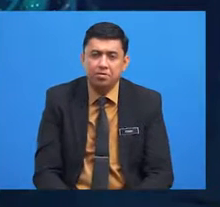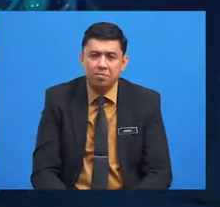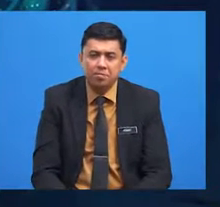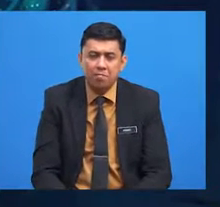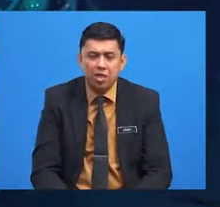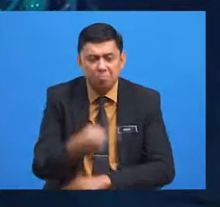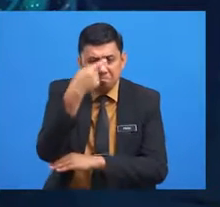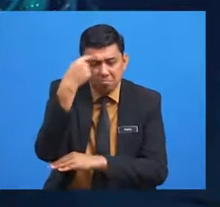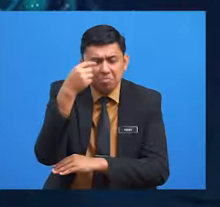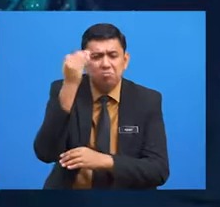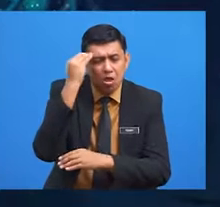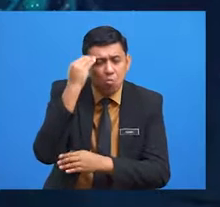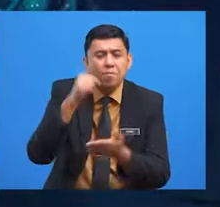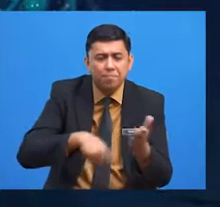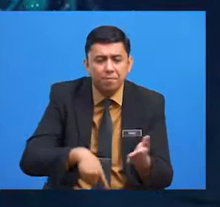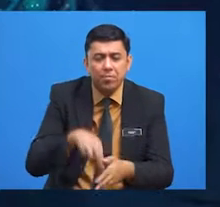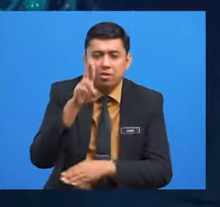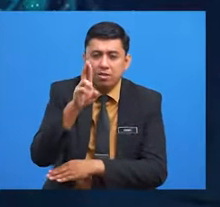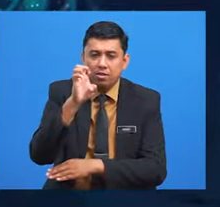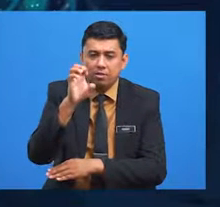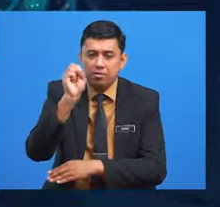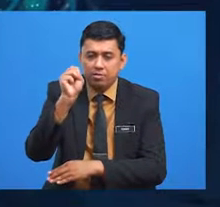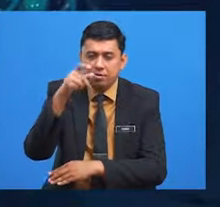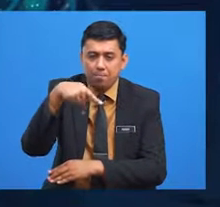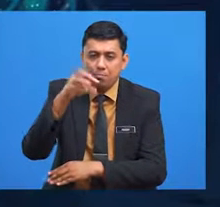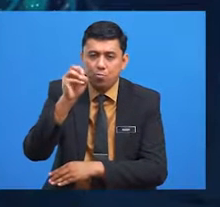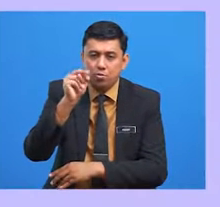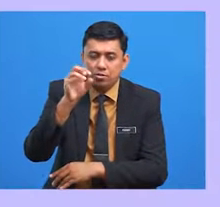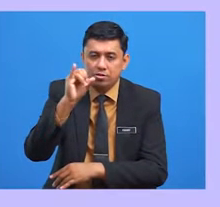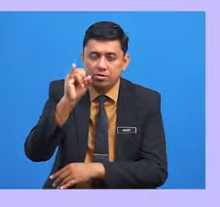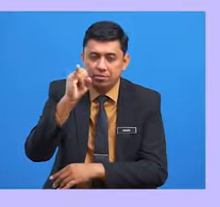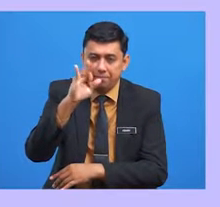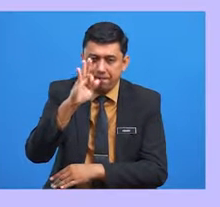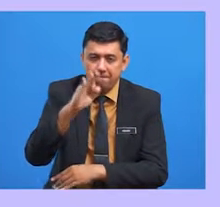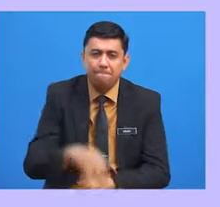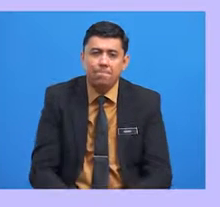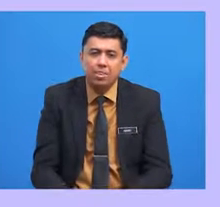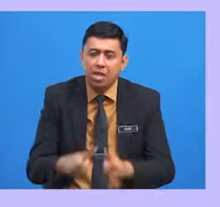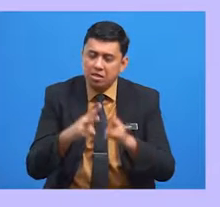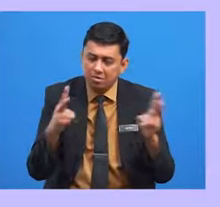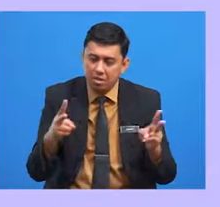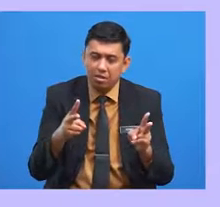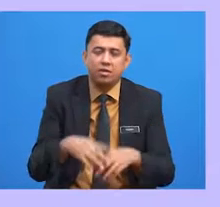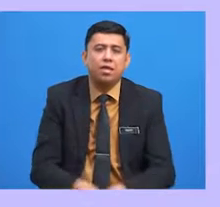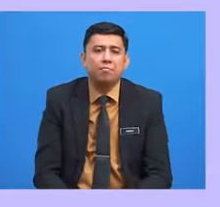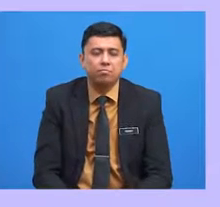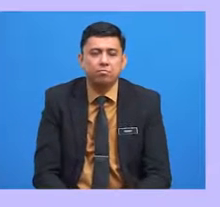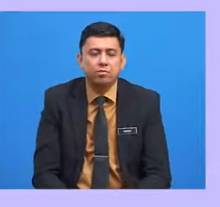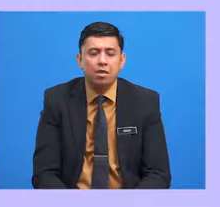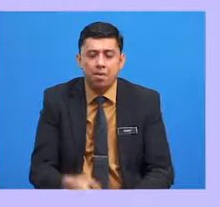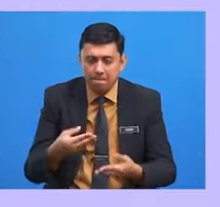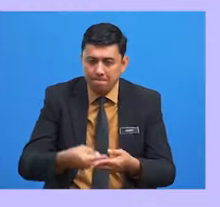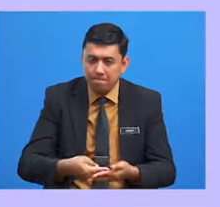responsif. Tahukah murid-murid istilah responsif dalam ekonomi? Sangat responsif bermaksud